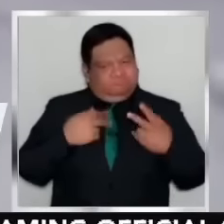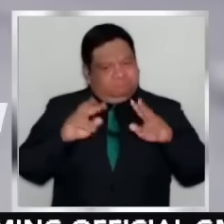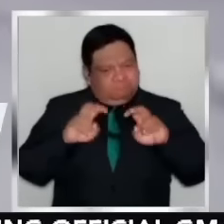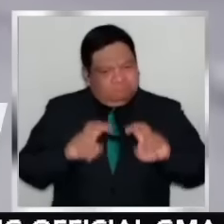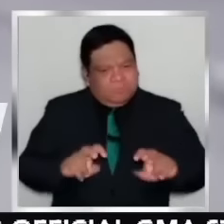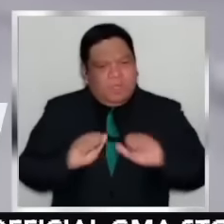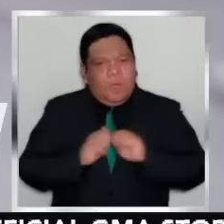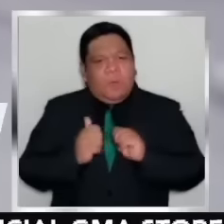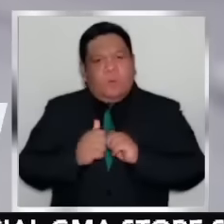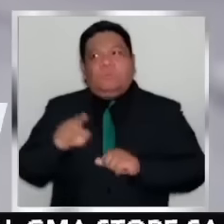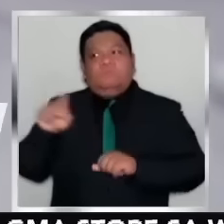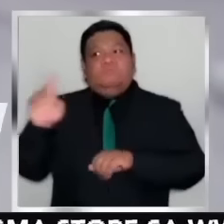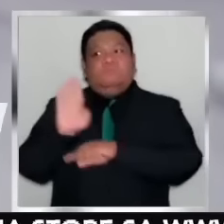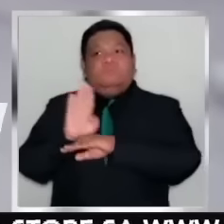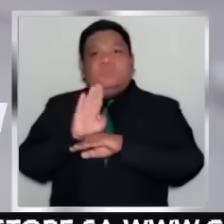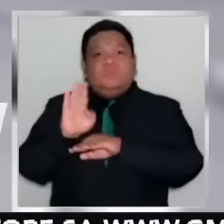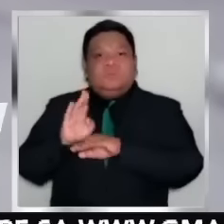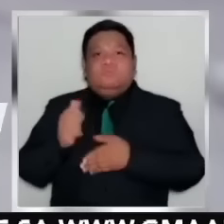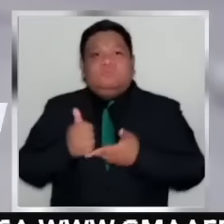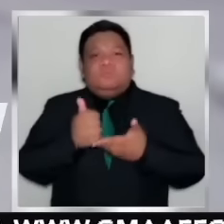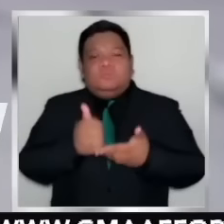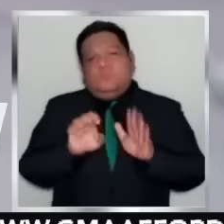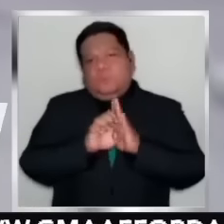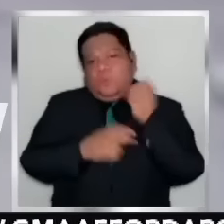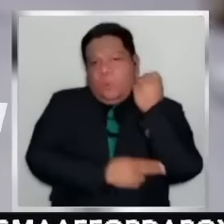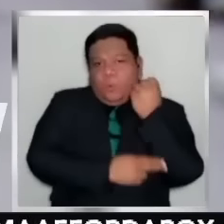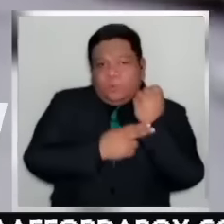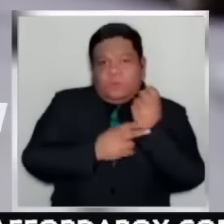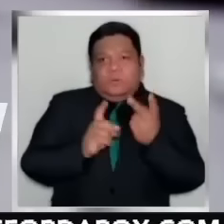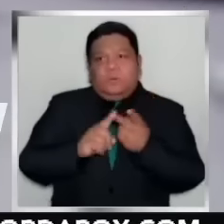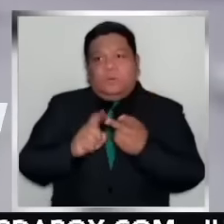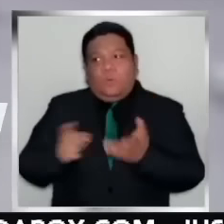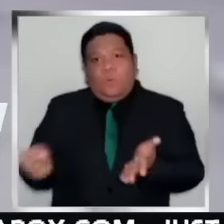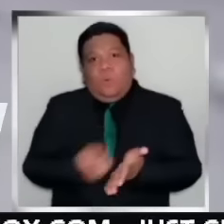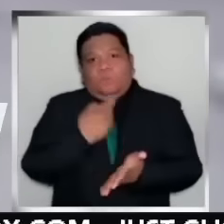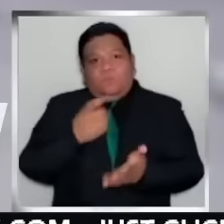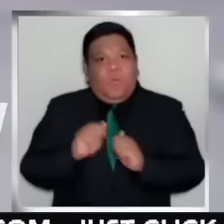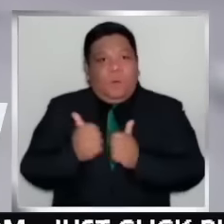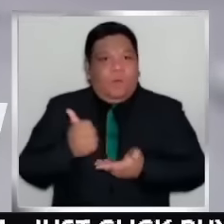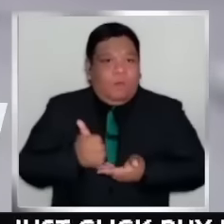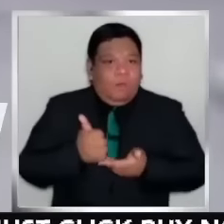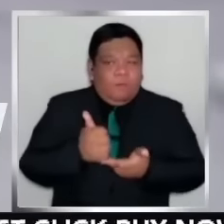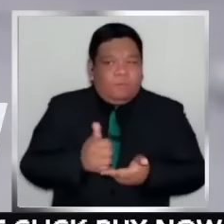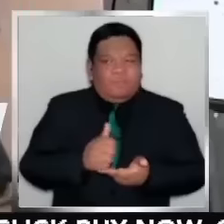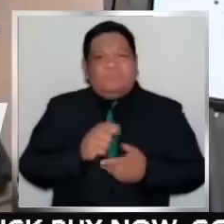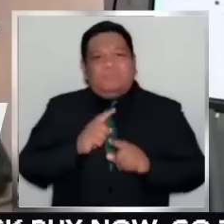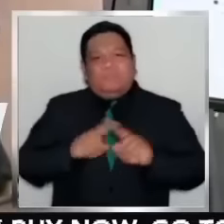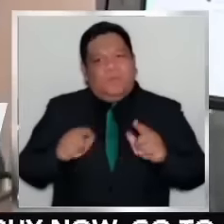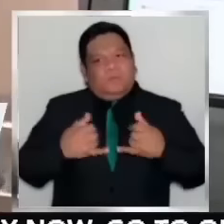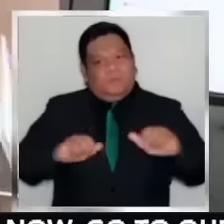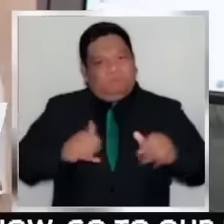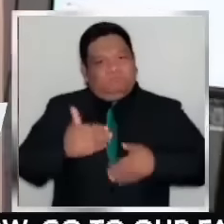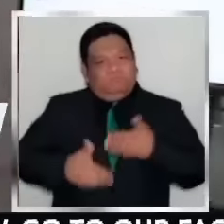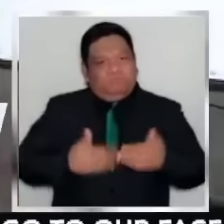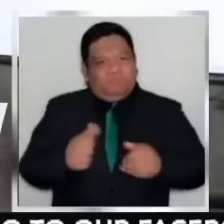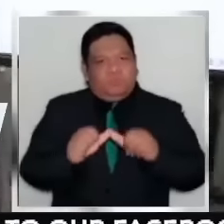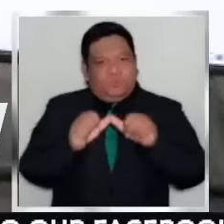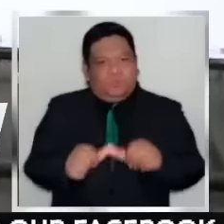negosyo gaya ng mga hotel at golf course nang hindi na isasakripisyo ang kanilang operasyon. Sa briefing